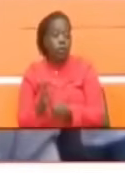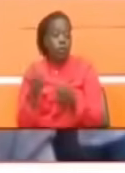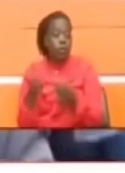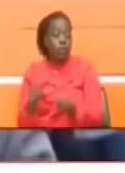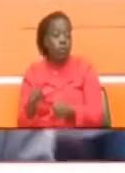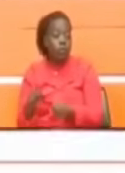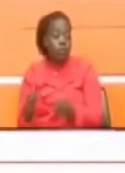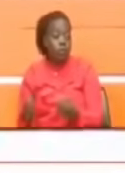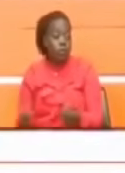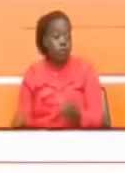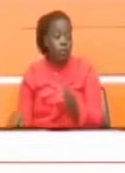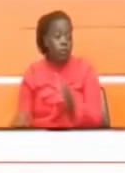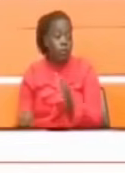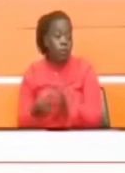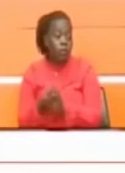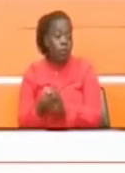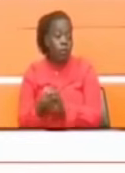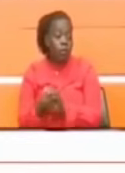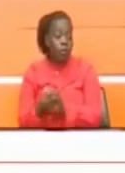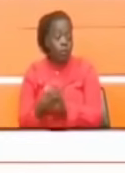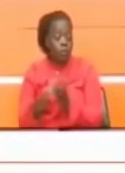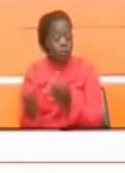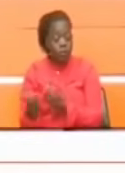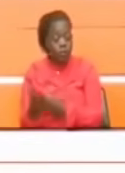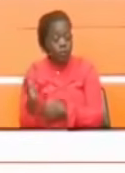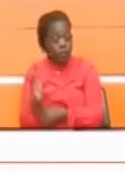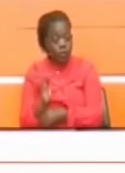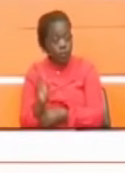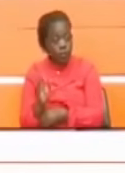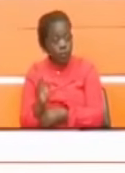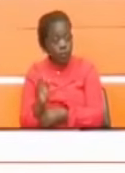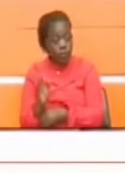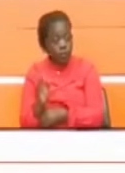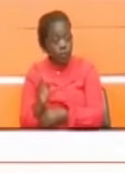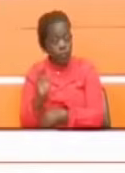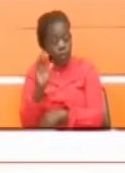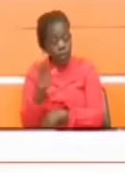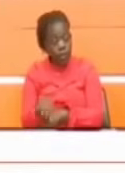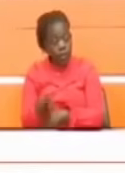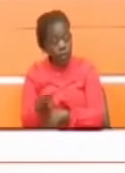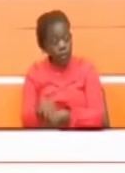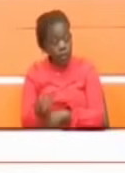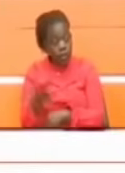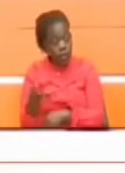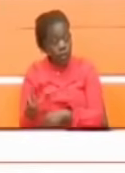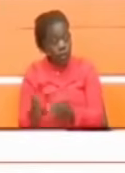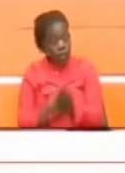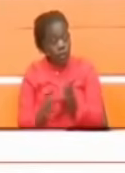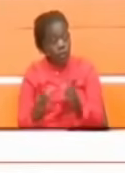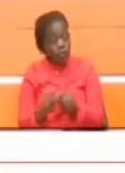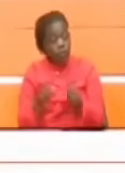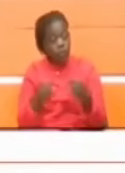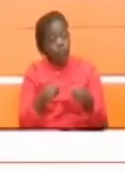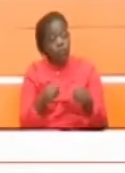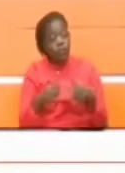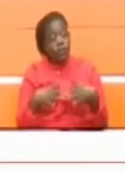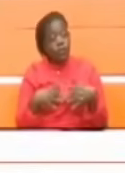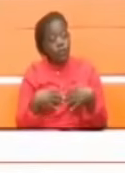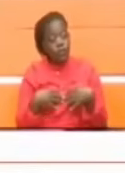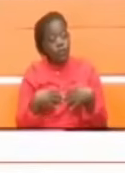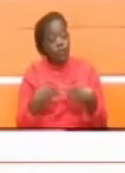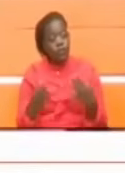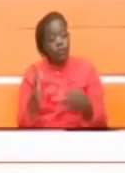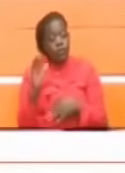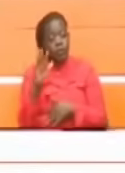kye tubagoba kwe kutaayiriza abasaabaze ku mulyango gwennyini. Tewatakisi omukwese ate wabodaboda omukkiriza n'abeera kukulu.